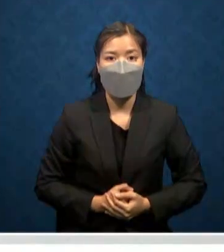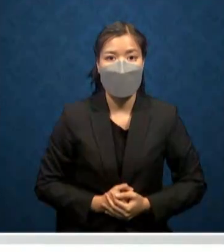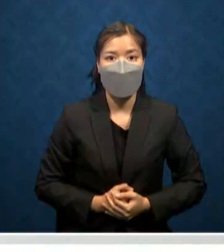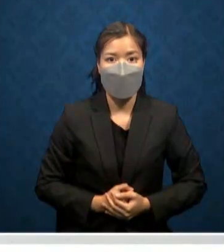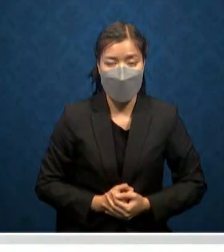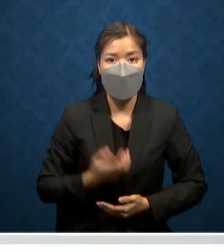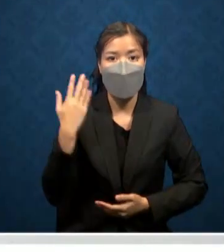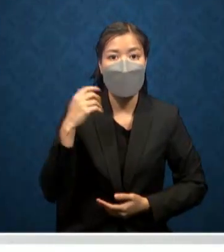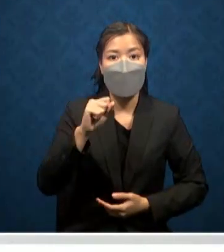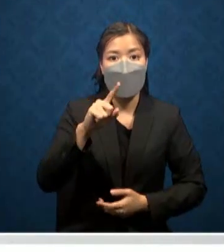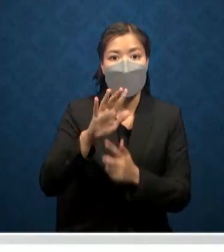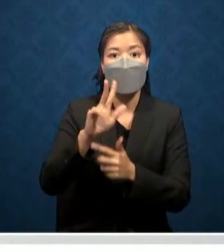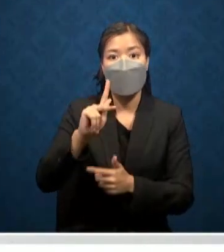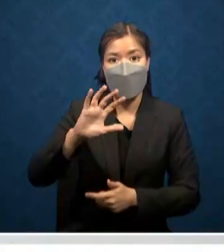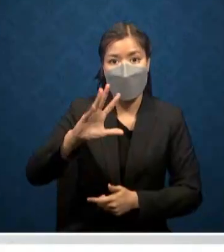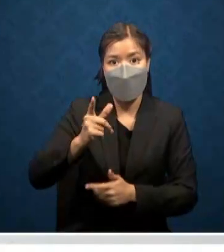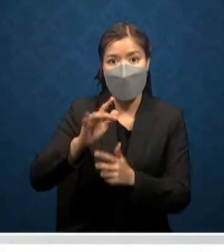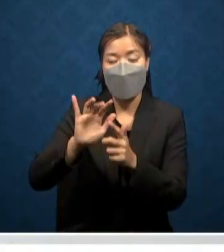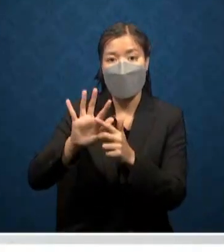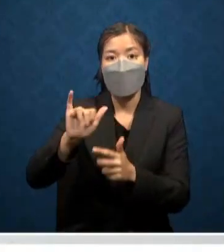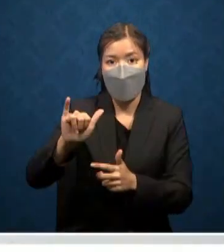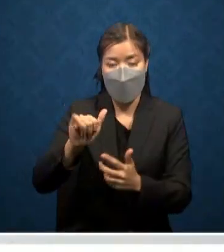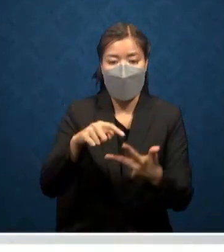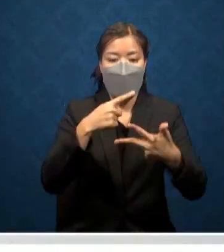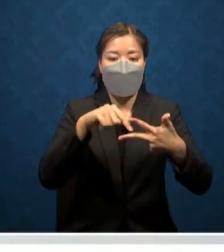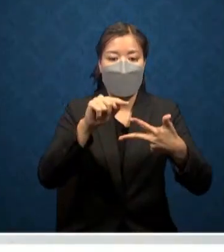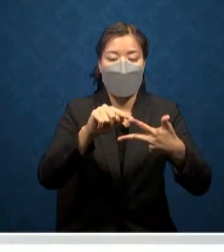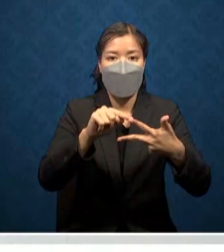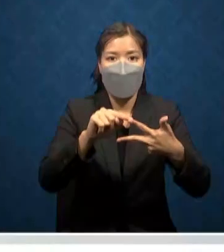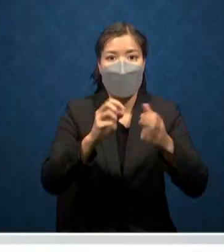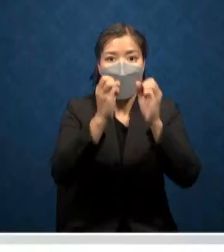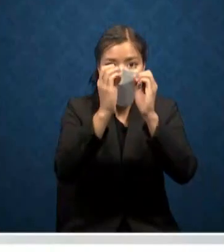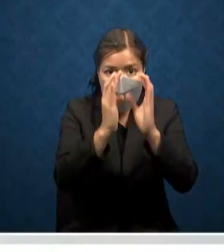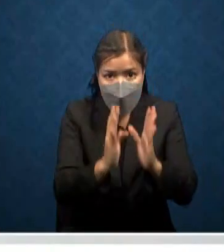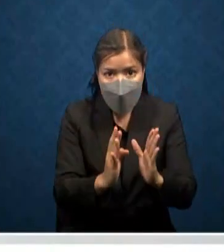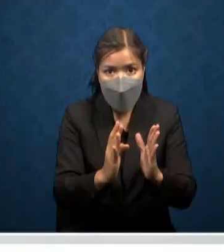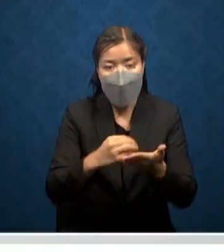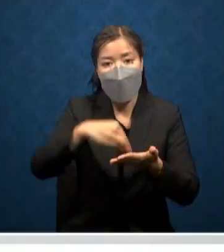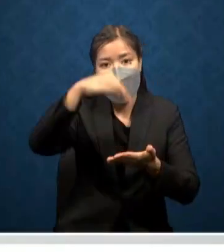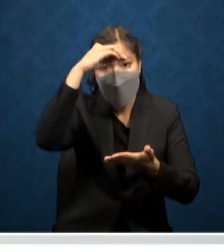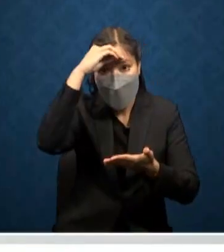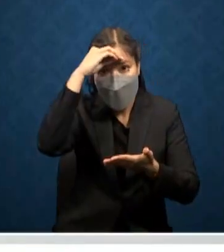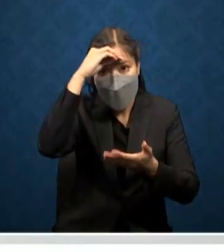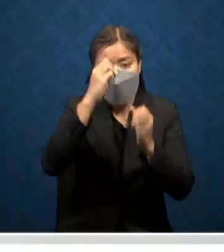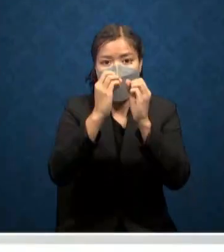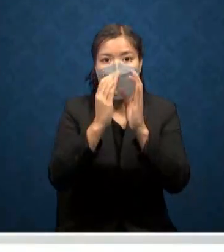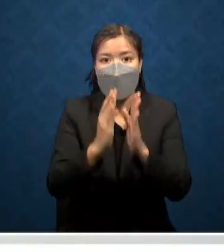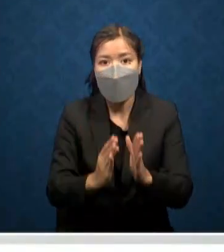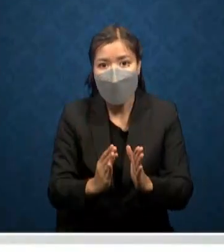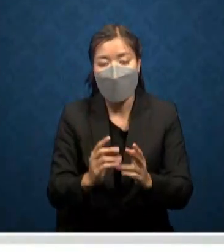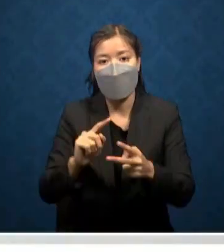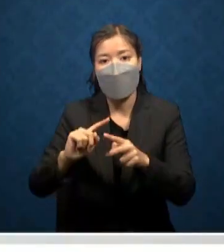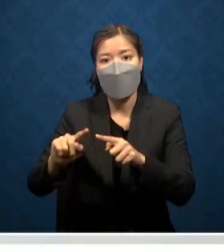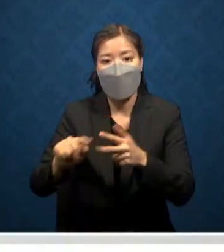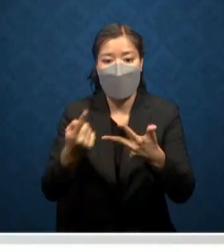ฐานนำเรียนนะครับส่วนที่ 2มาจากผู้แทนครูและบุคลากรทางการศึกษากับส่วนหนึ่งและส่วนที่